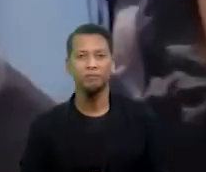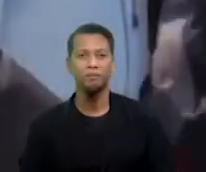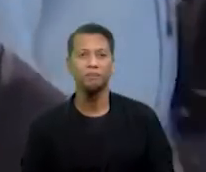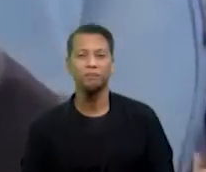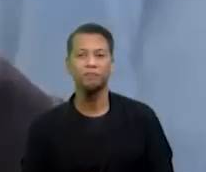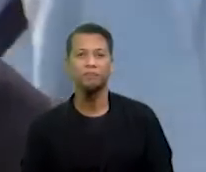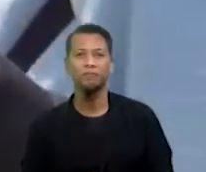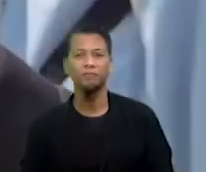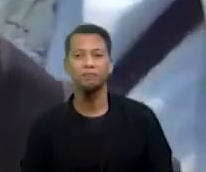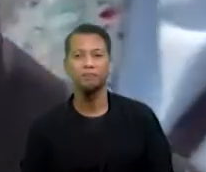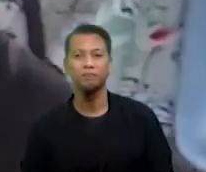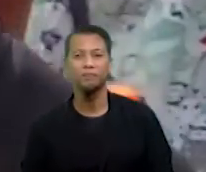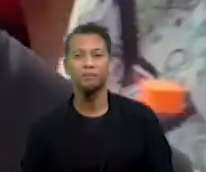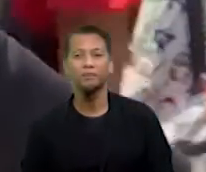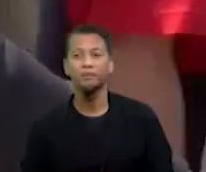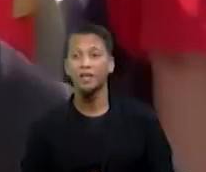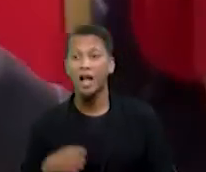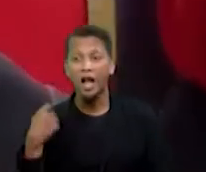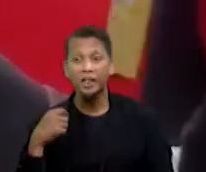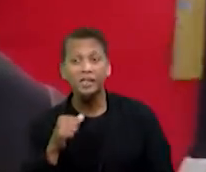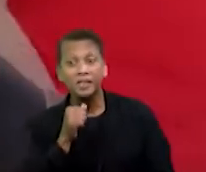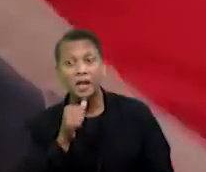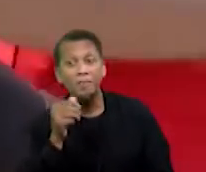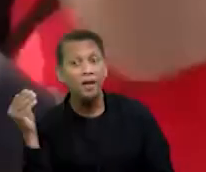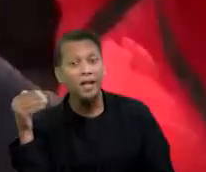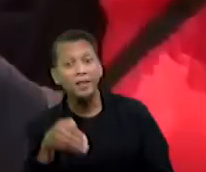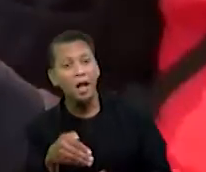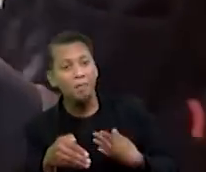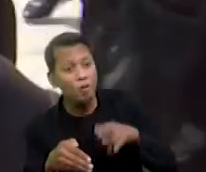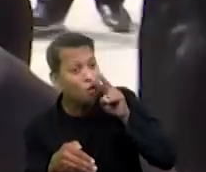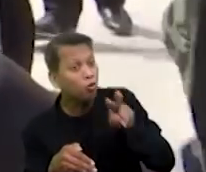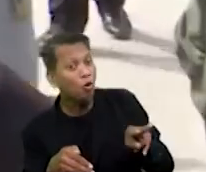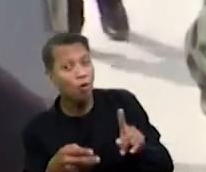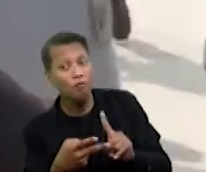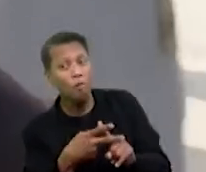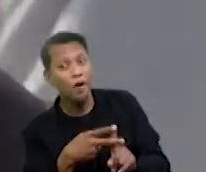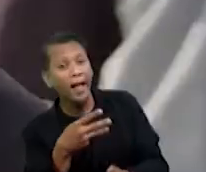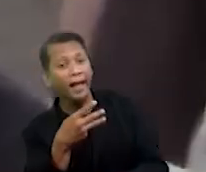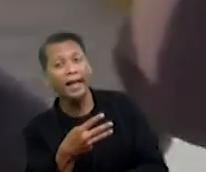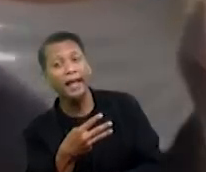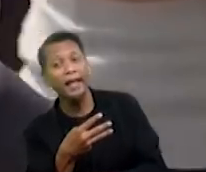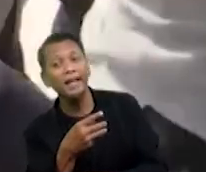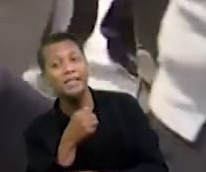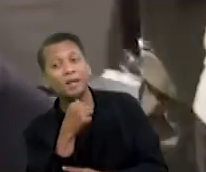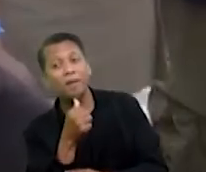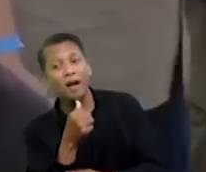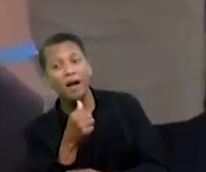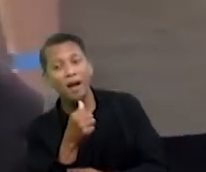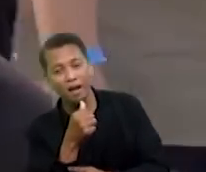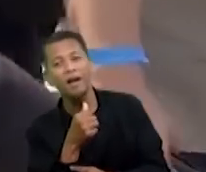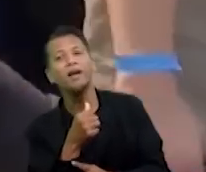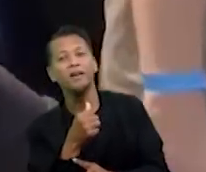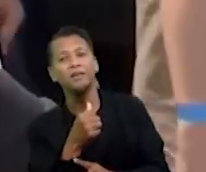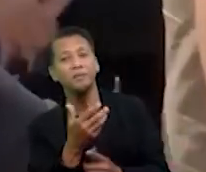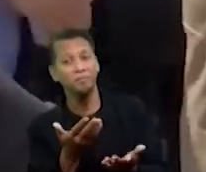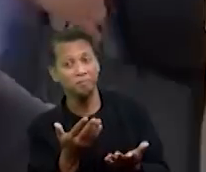Nah, misalnya siapa sajakah artis-artis yang dipastikan akan menghibur di panggung hiburan Jakarta International E-Prix Circuit hari ini?